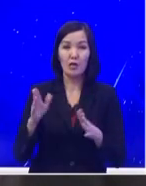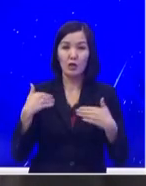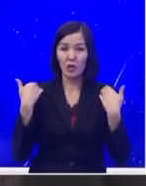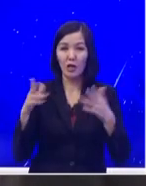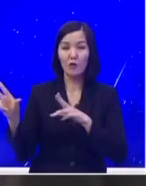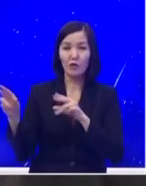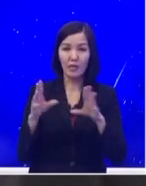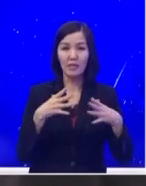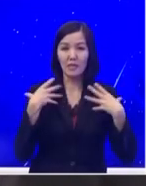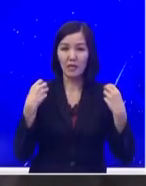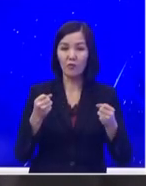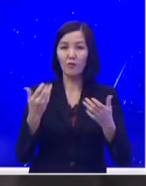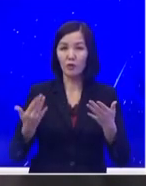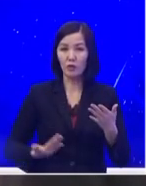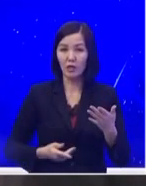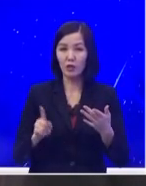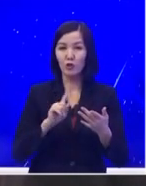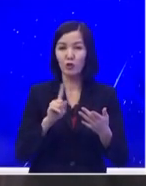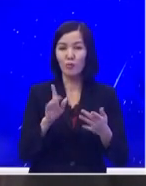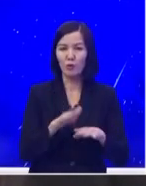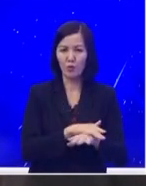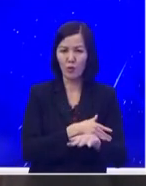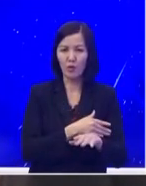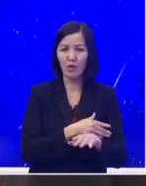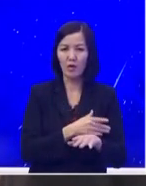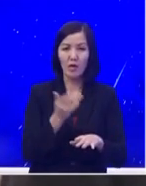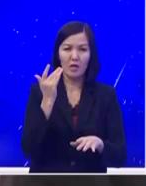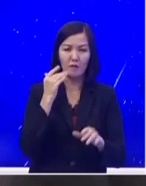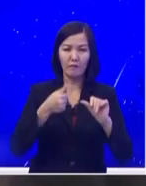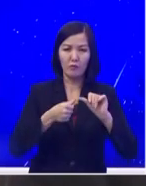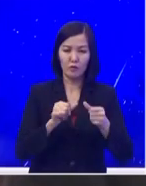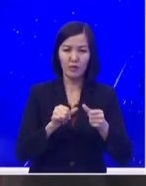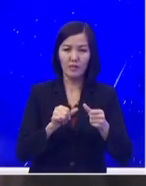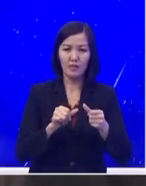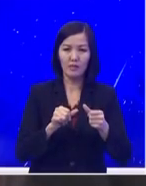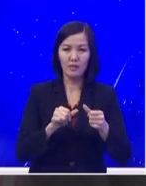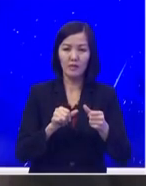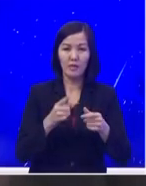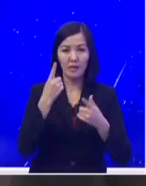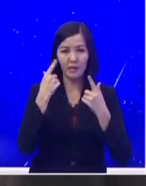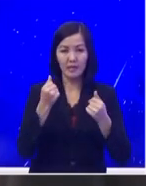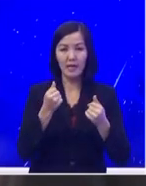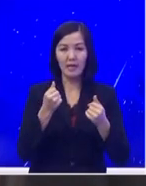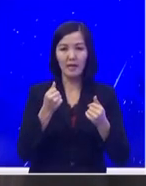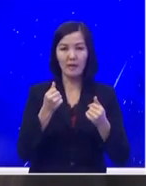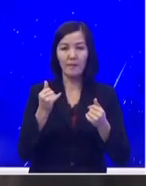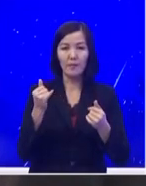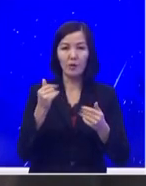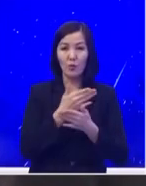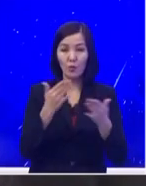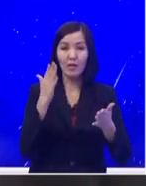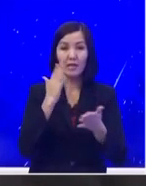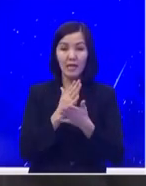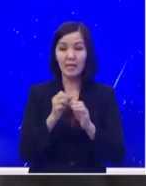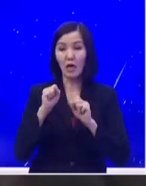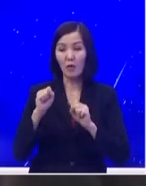чтобы они жили долго и всю жизнь знали, что у них есть опора,